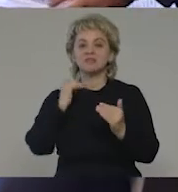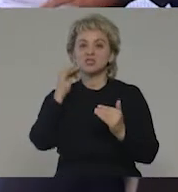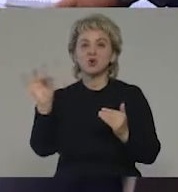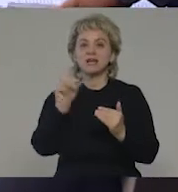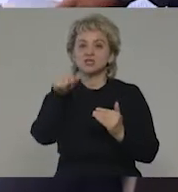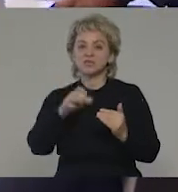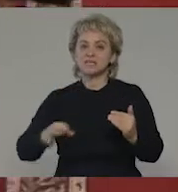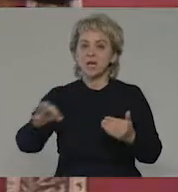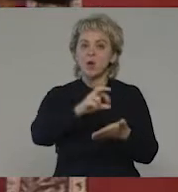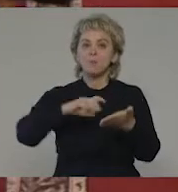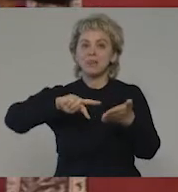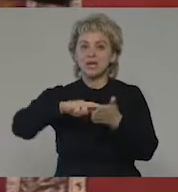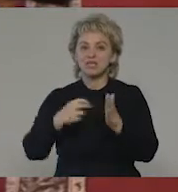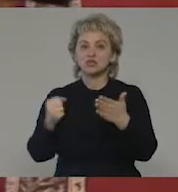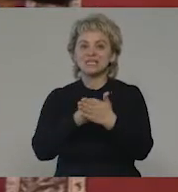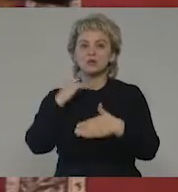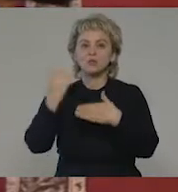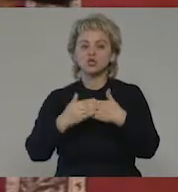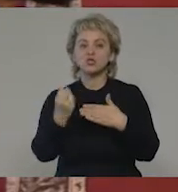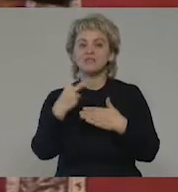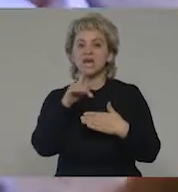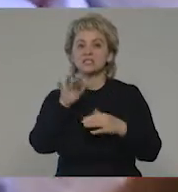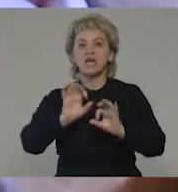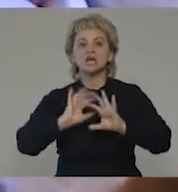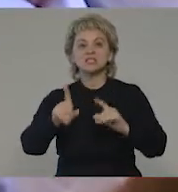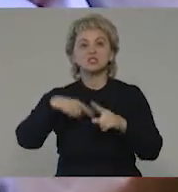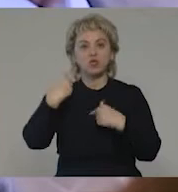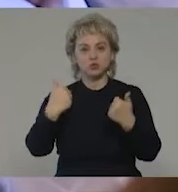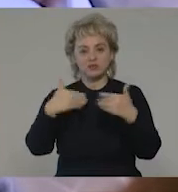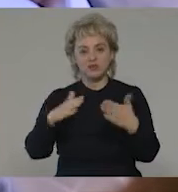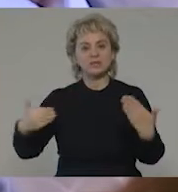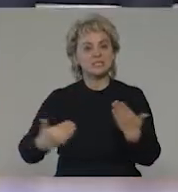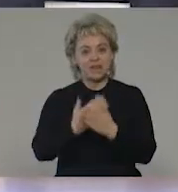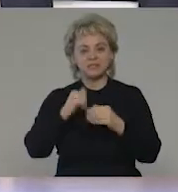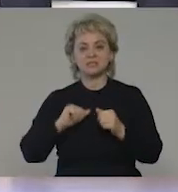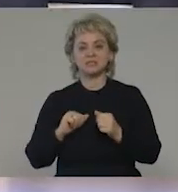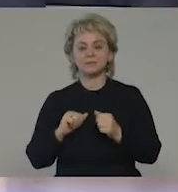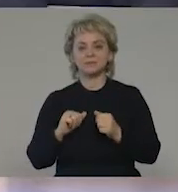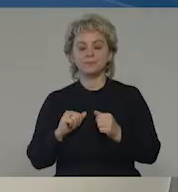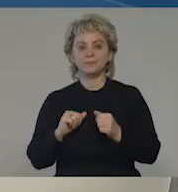высот Ростовская область планирует достичь в ближайшие 12 лет, расскажем в следующих выпусках новостей.